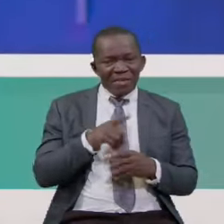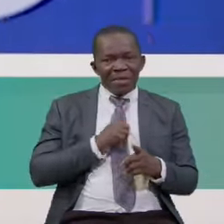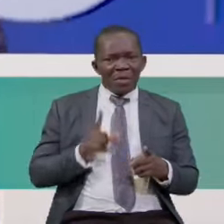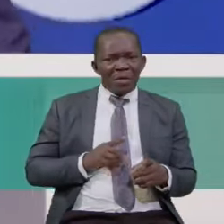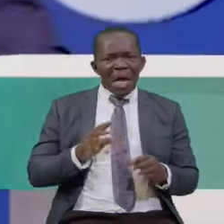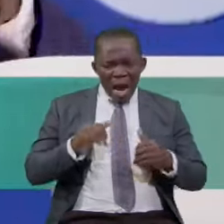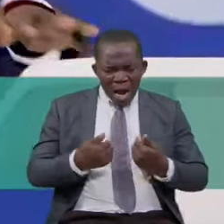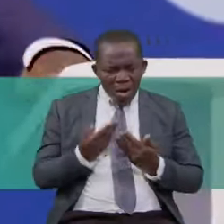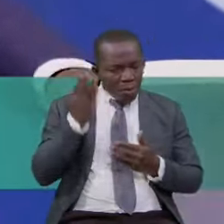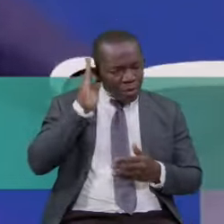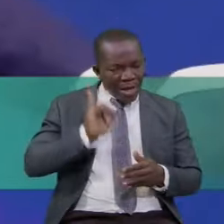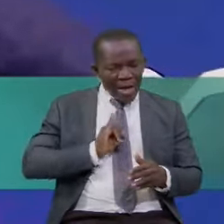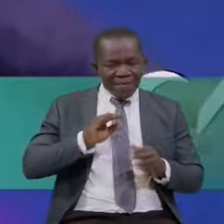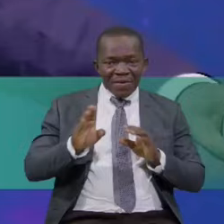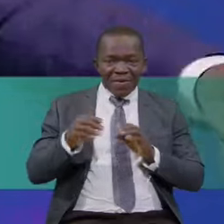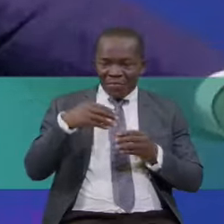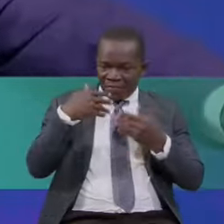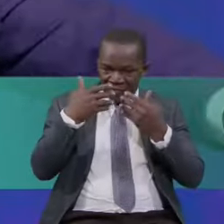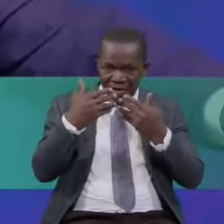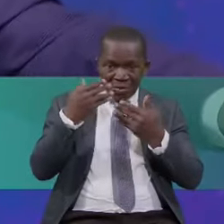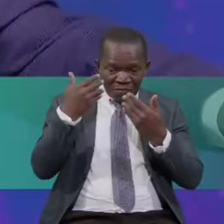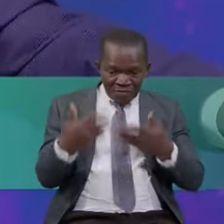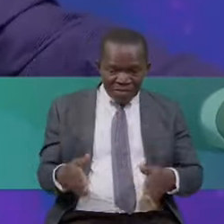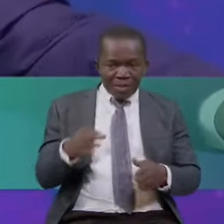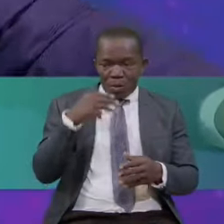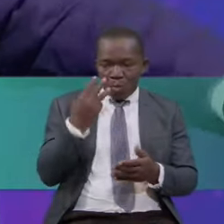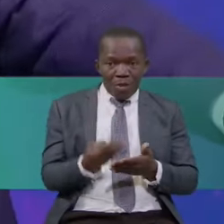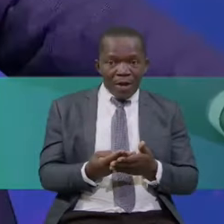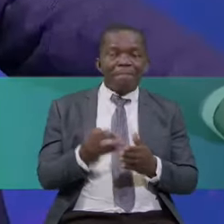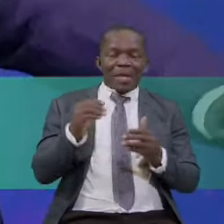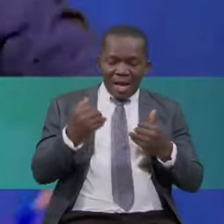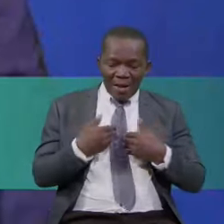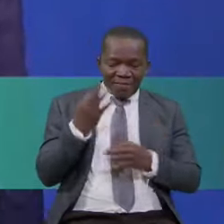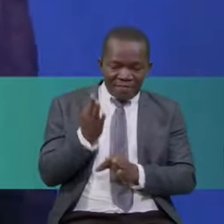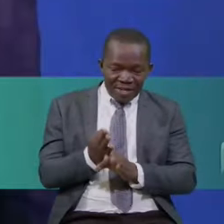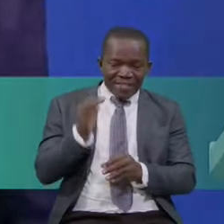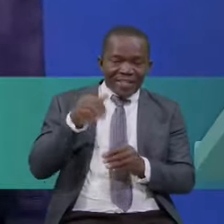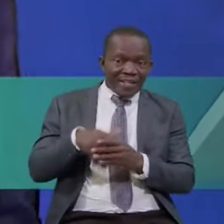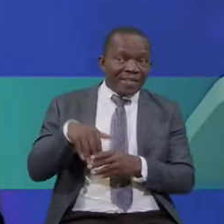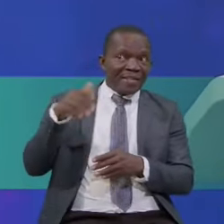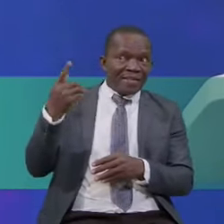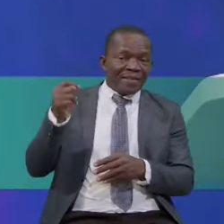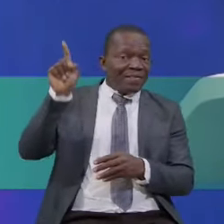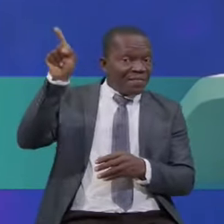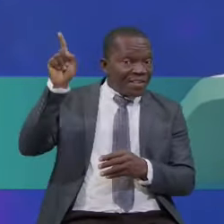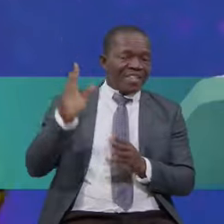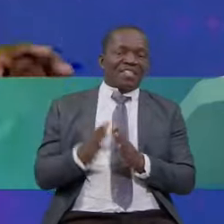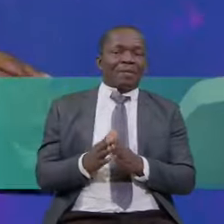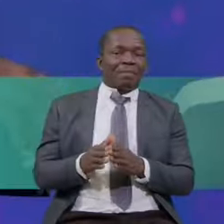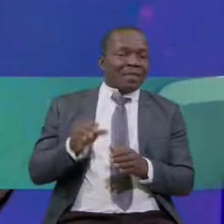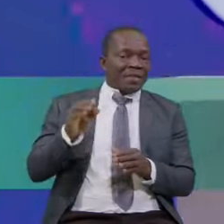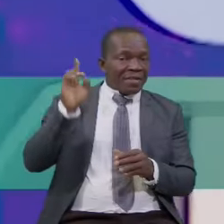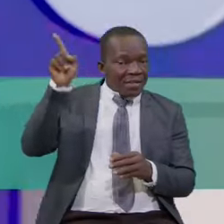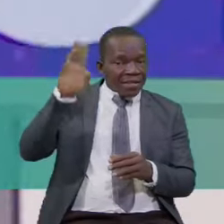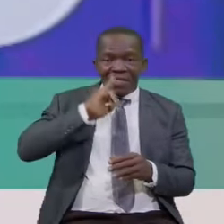finir la foi au fin au consommateur le chef est le consommateur de notre foi il est l'auteur et il est